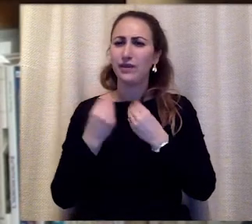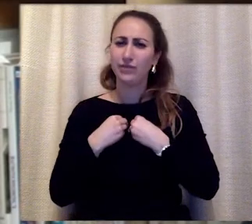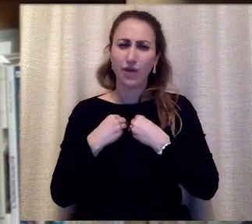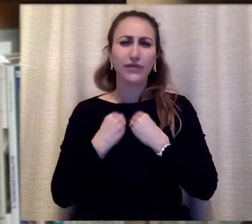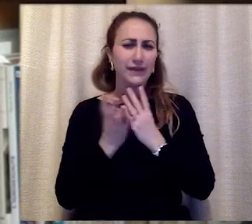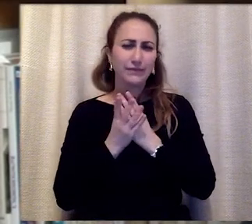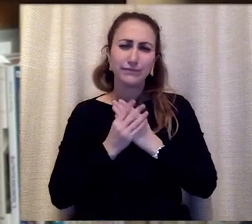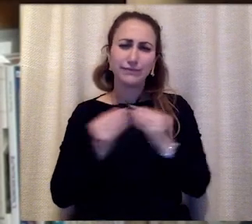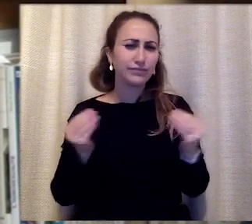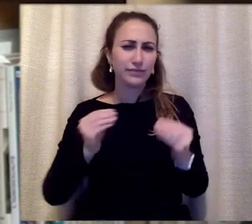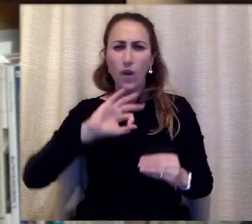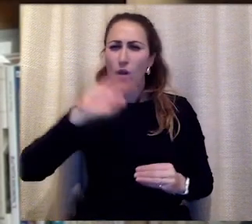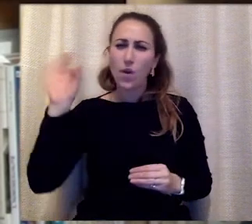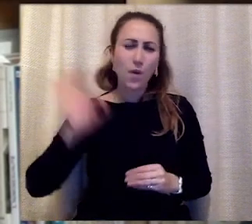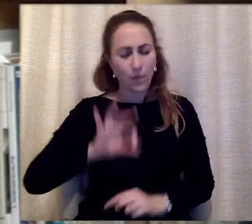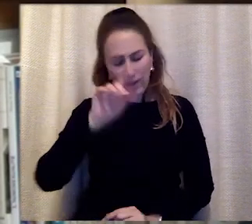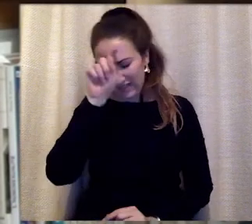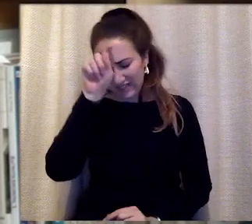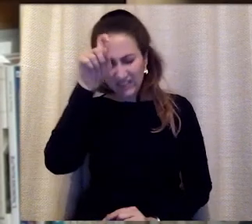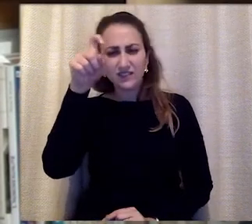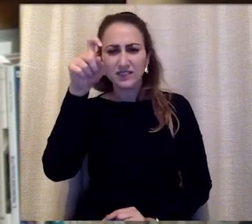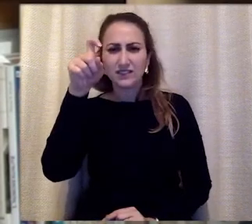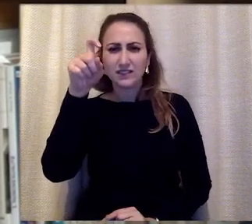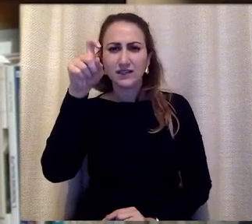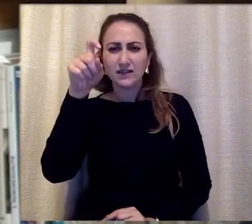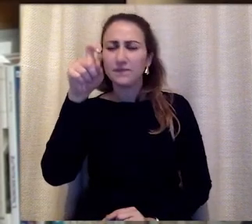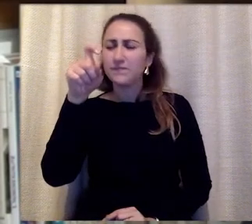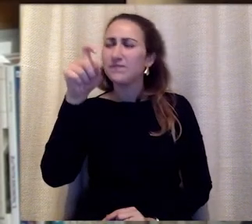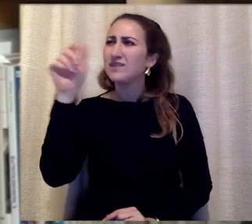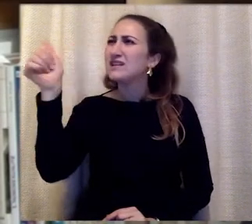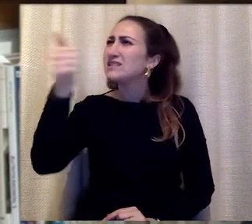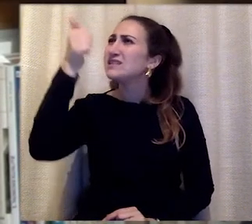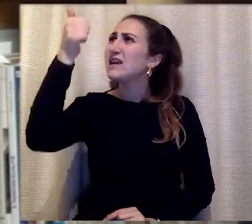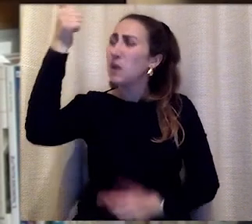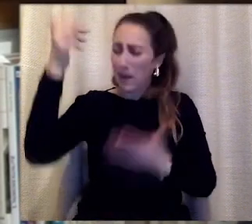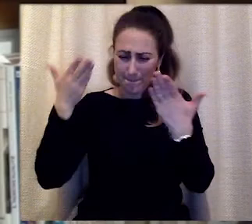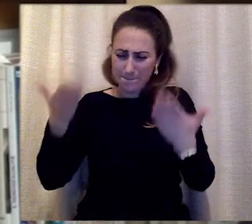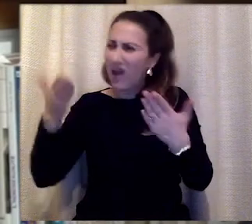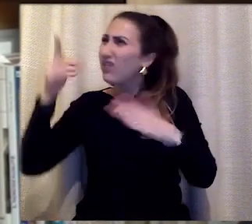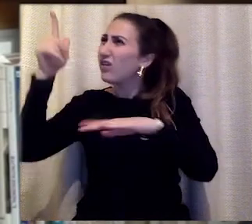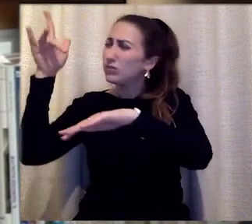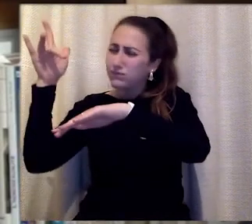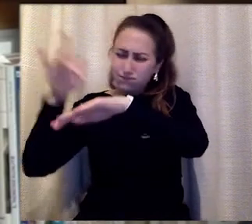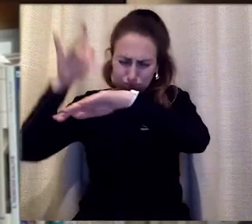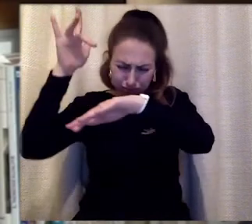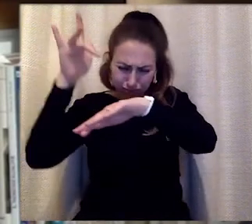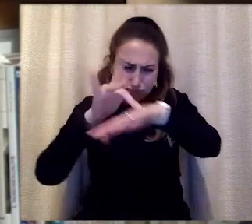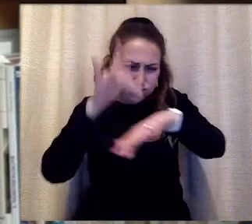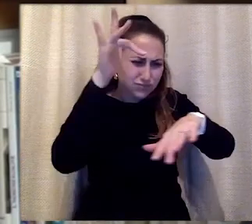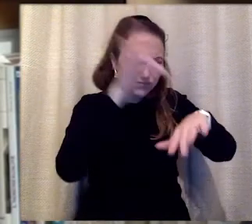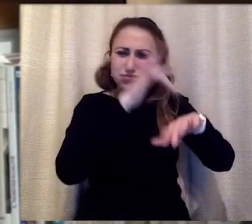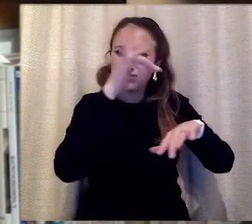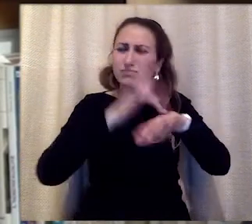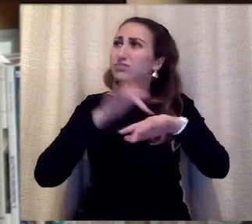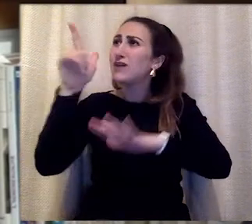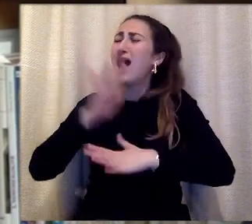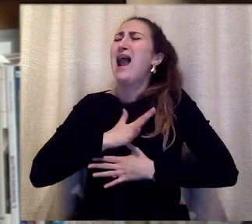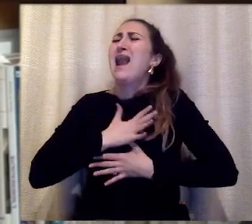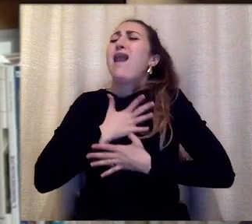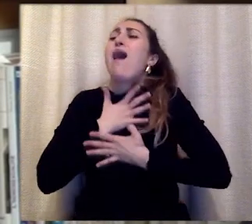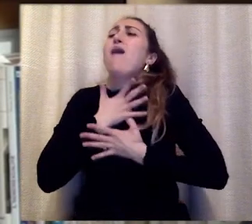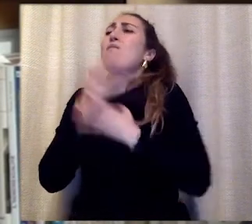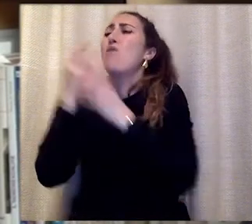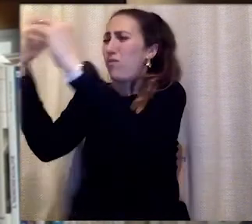maintenant. Viens étendre cet amour et remplir nos cœurs par ton